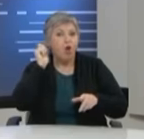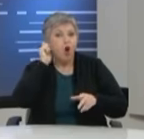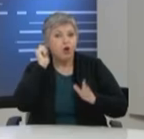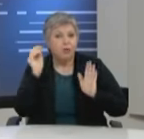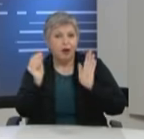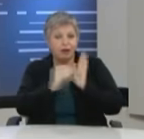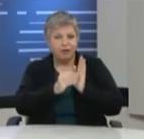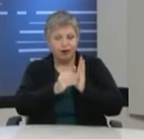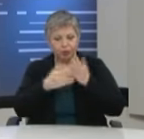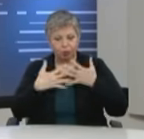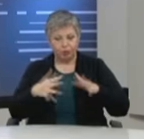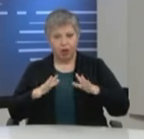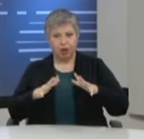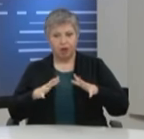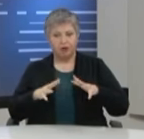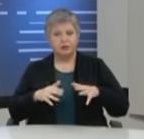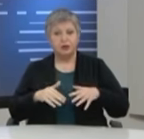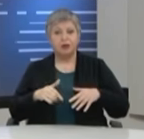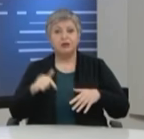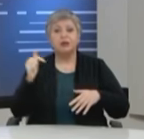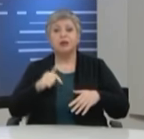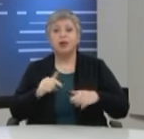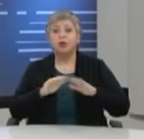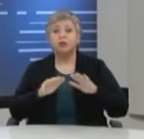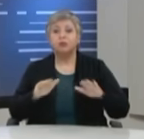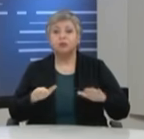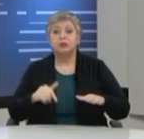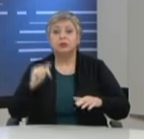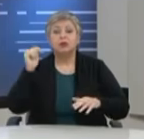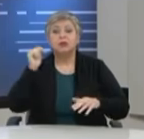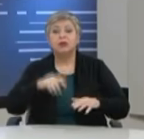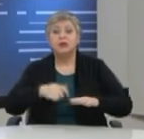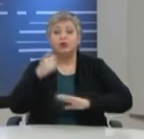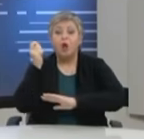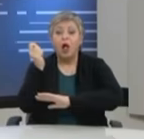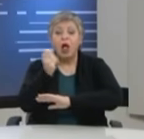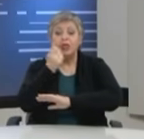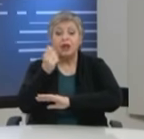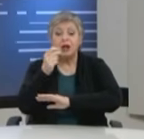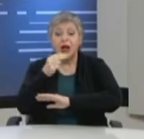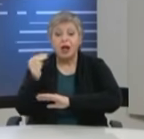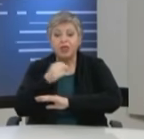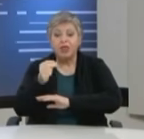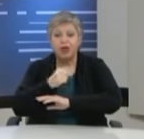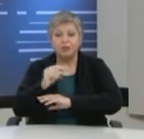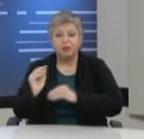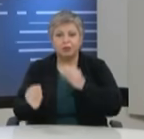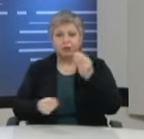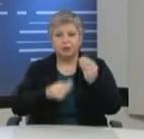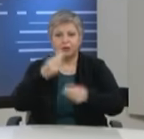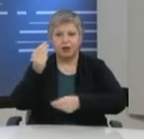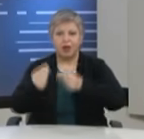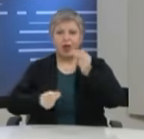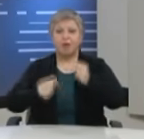Σας καλώ να μην ανοίξουμε άλλες πληγές στον εθνικό κορμό επειδή